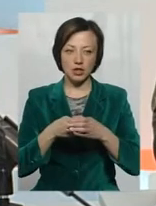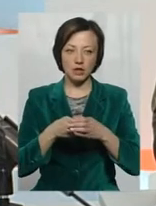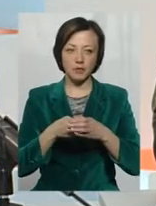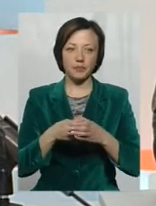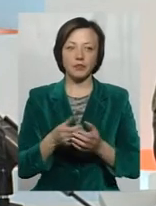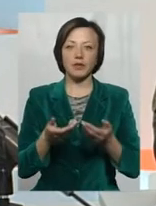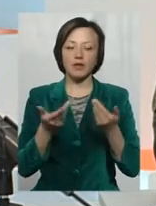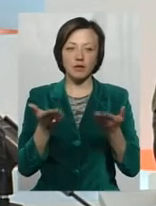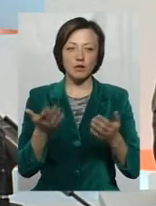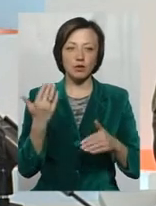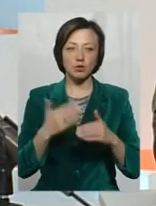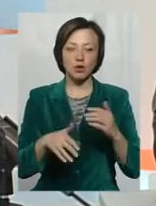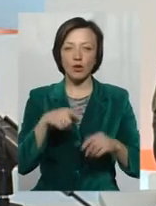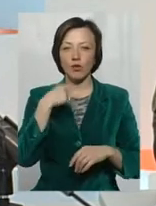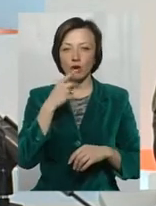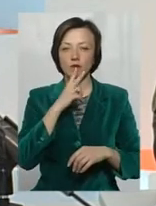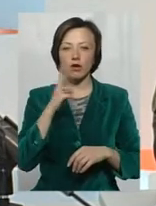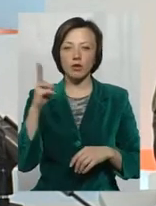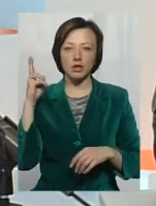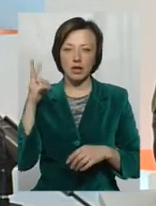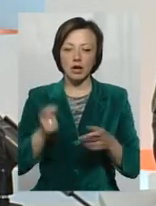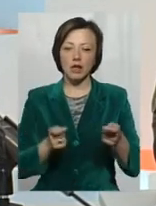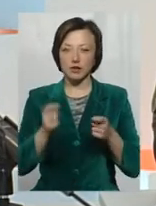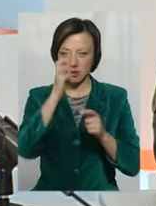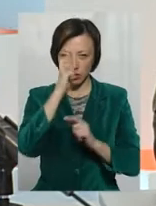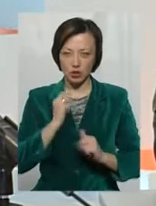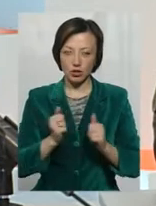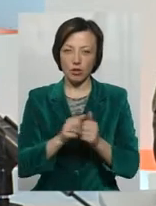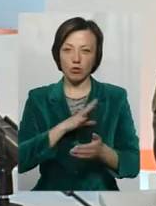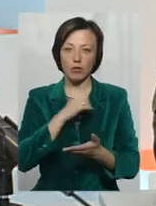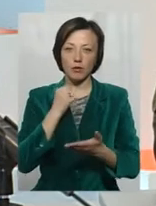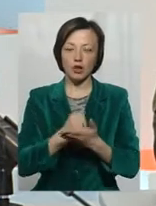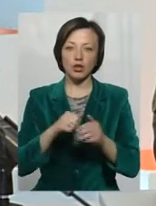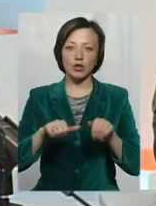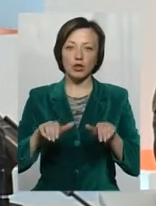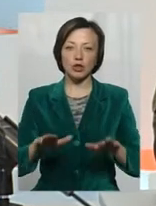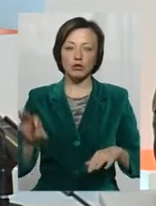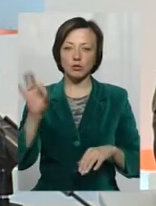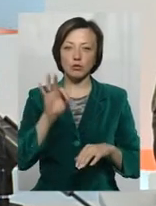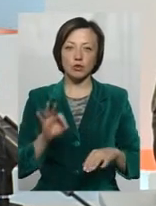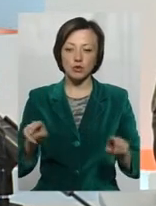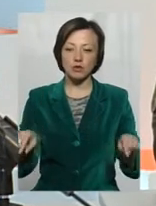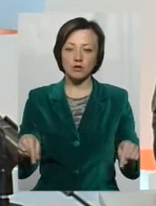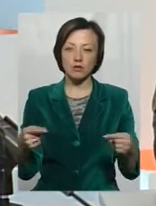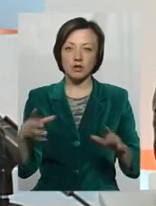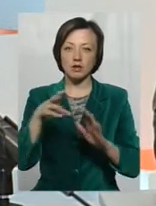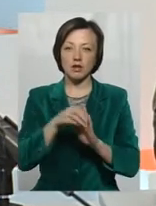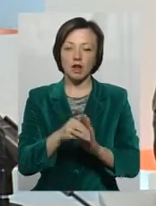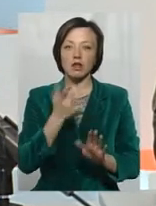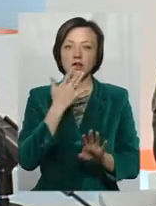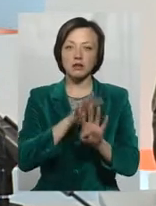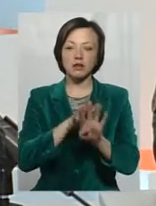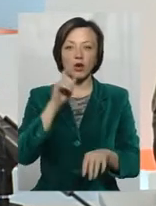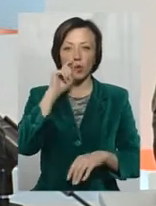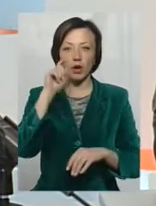Ви вже говорили, що 2 роки назад керівництвом нашої держави було прийнято рішення про створення в складі Національної гвардії